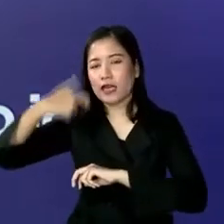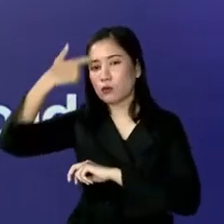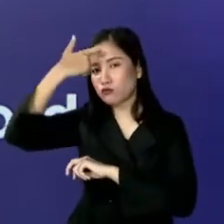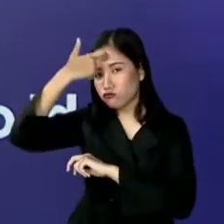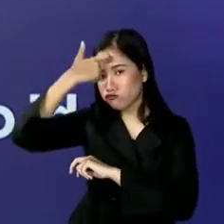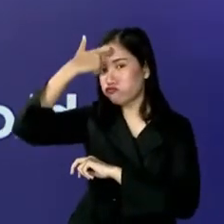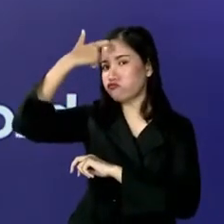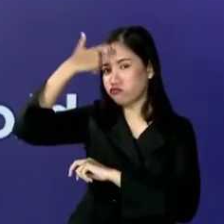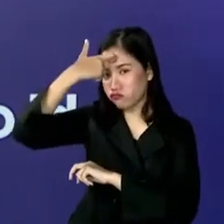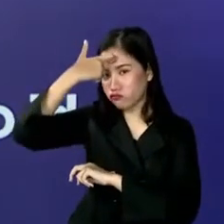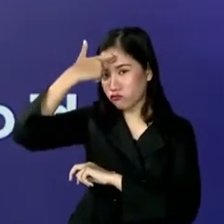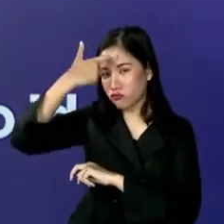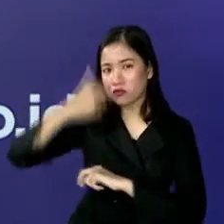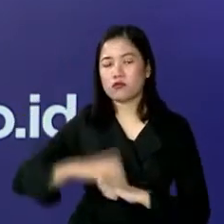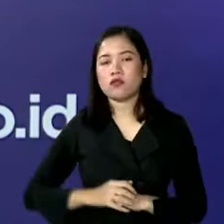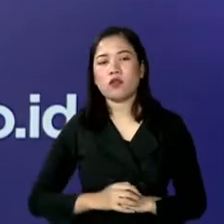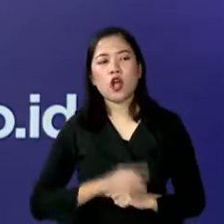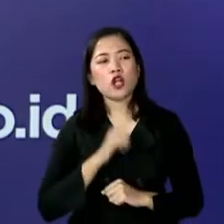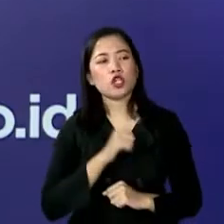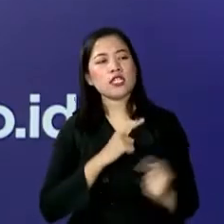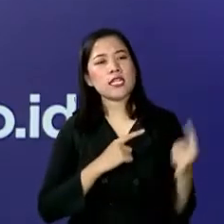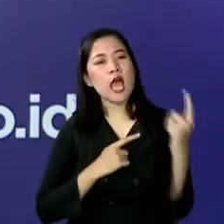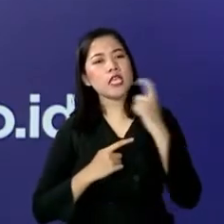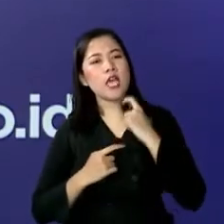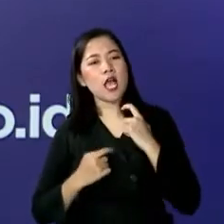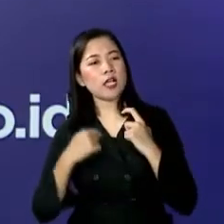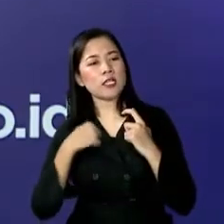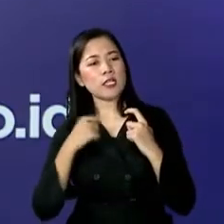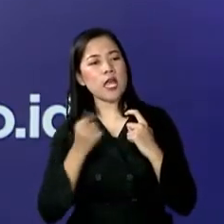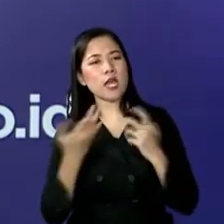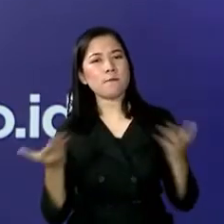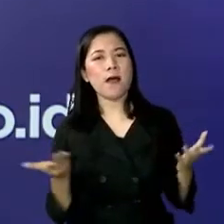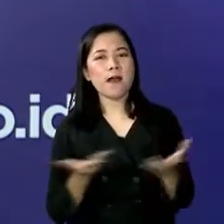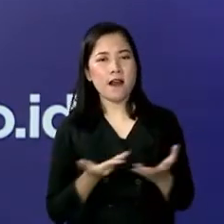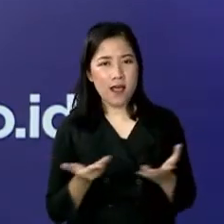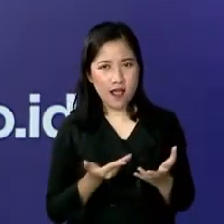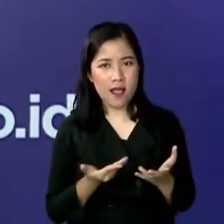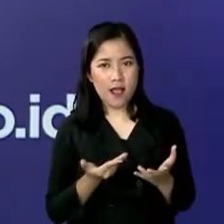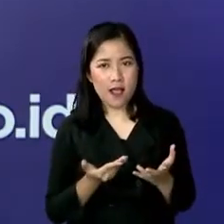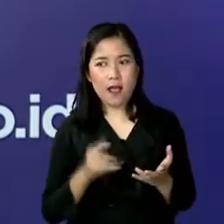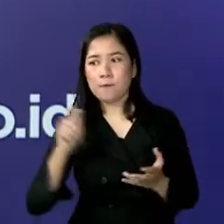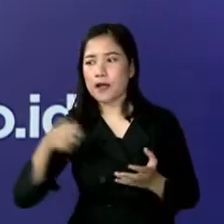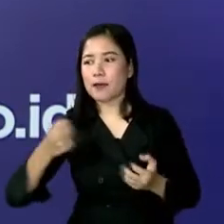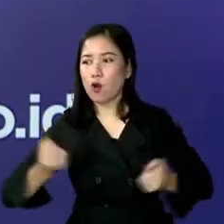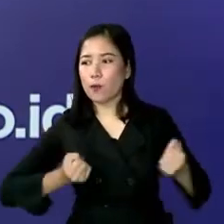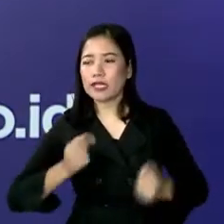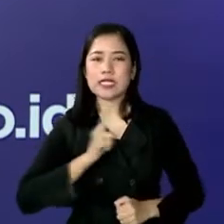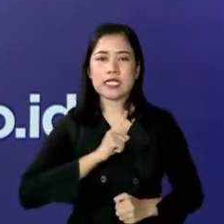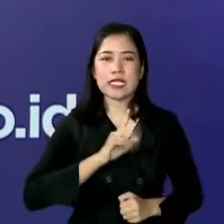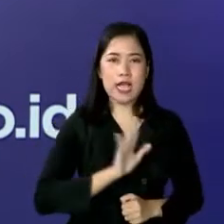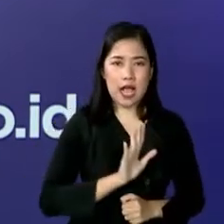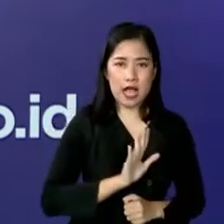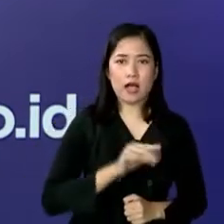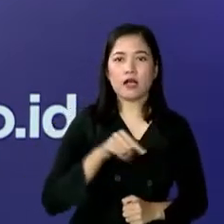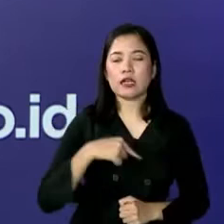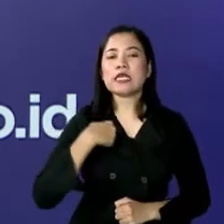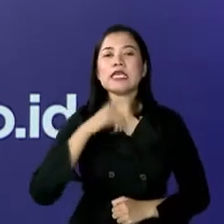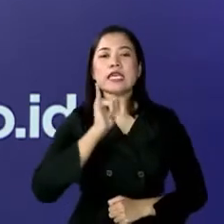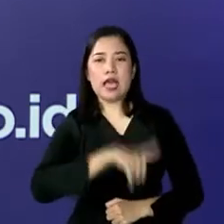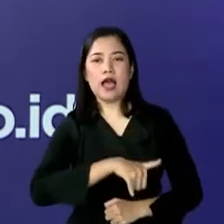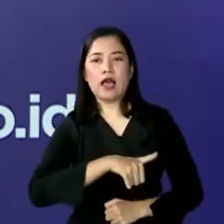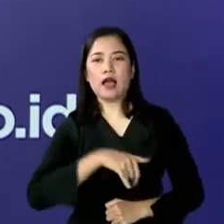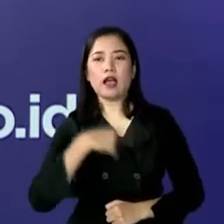Gan kemudian ditanya saya dari mana menggunakan mobil sendiri ia kemudian saya dikasih